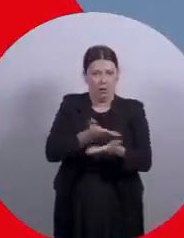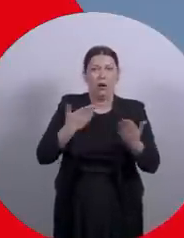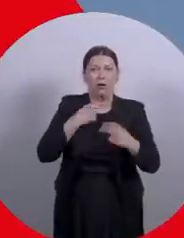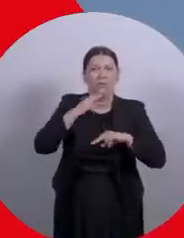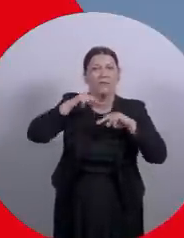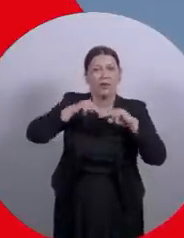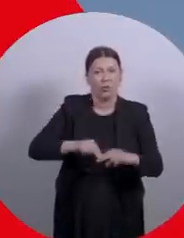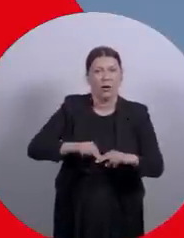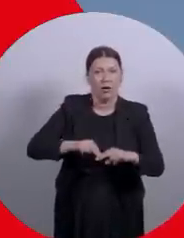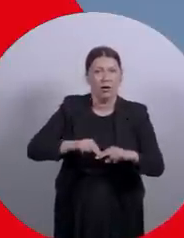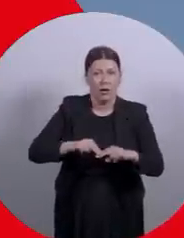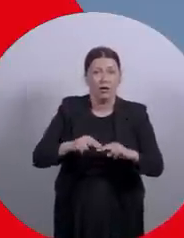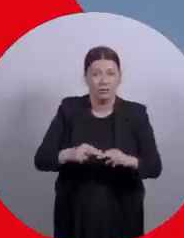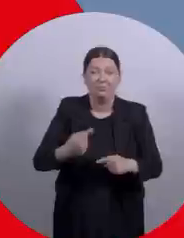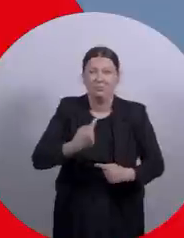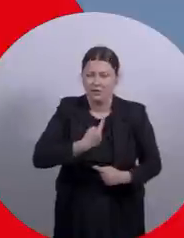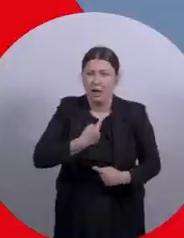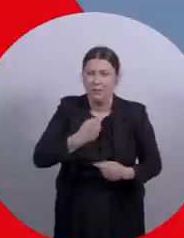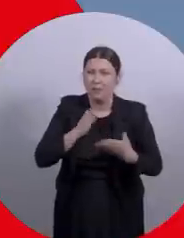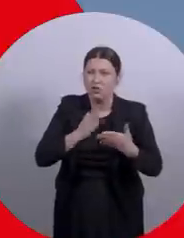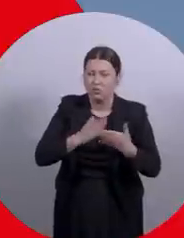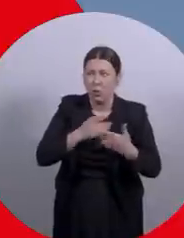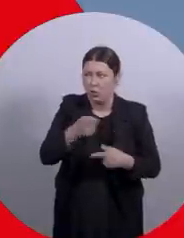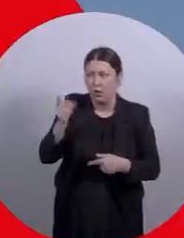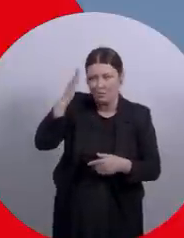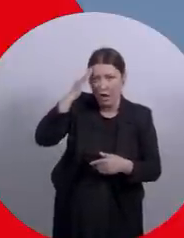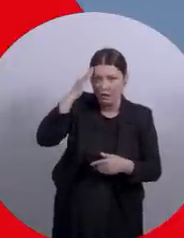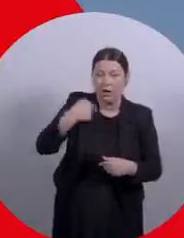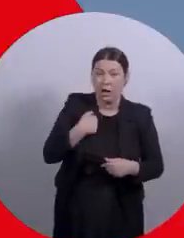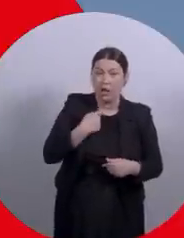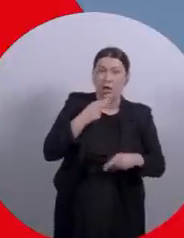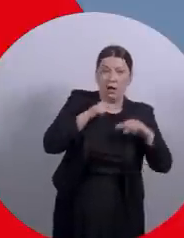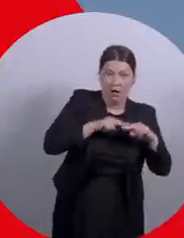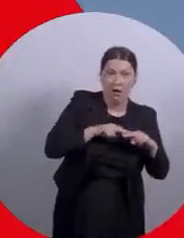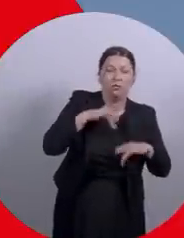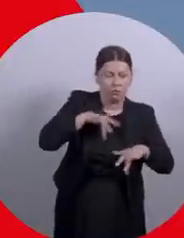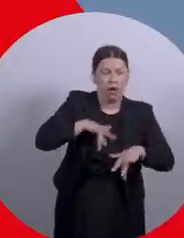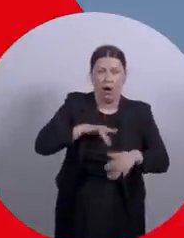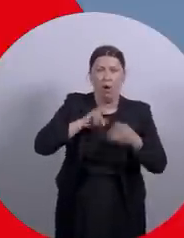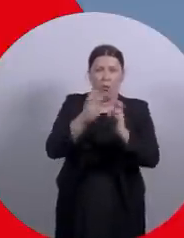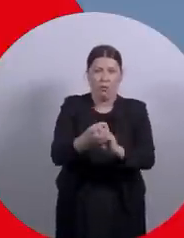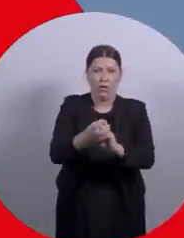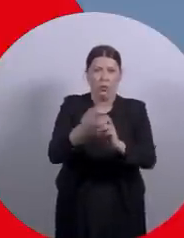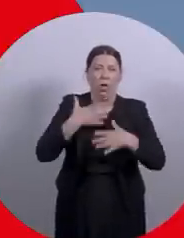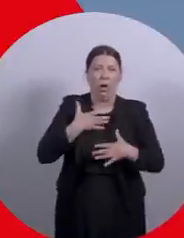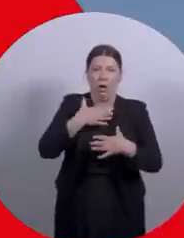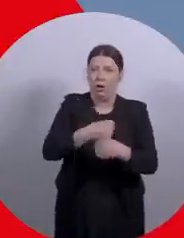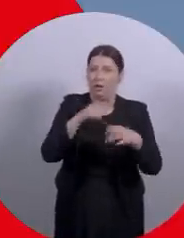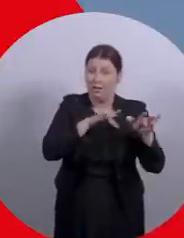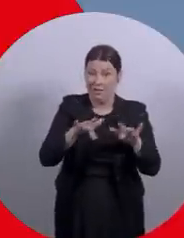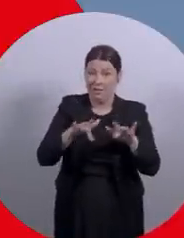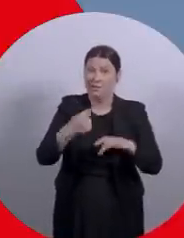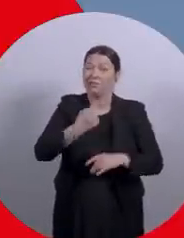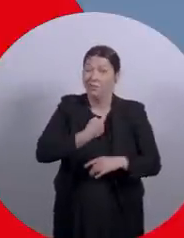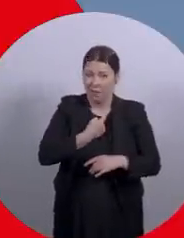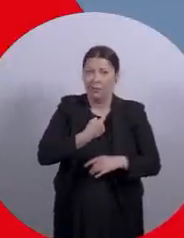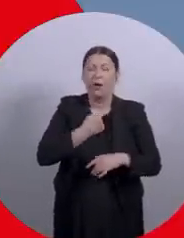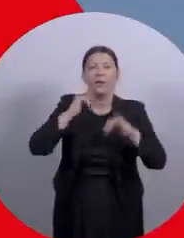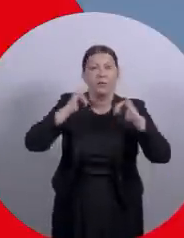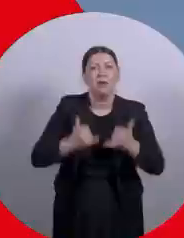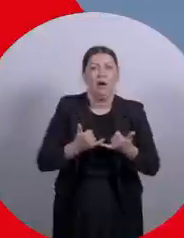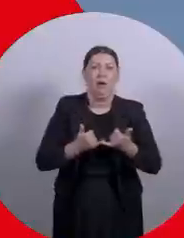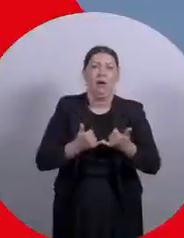und ich bin bekannt dafür dass ich das was ich sage einhalte dass ich auch bereit bin Risiko zu